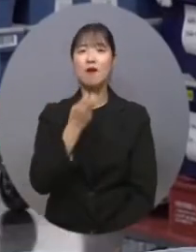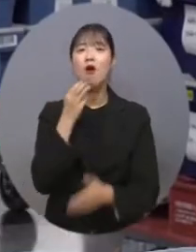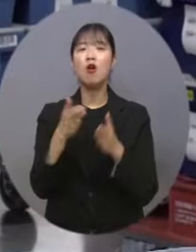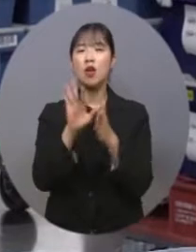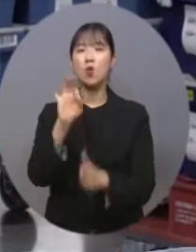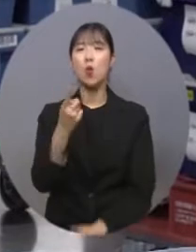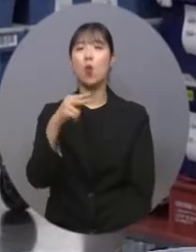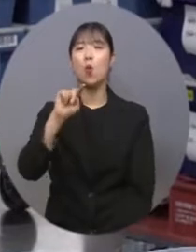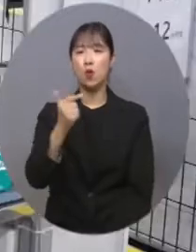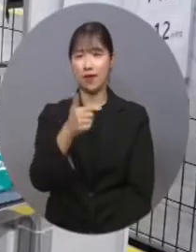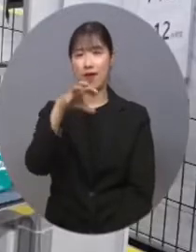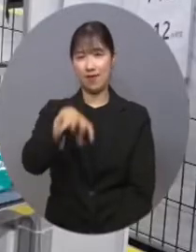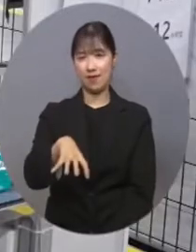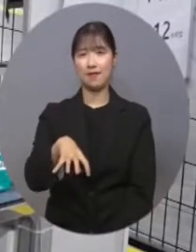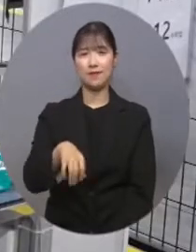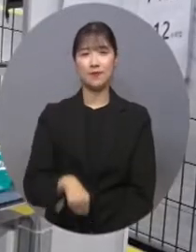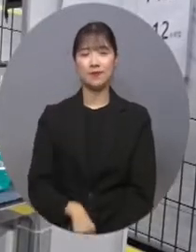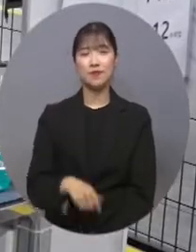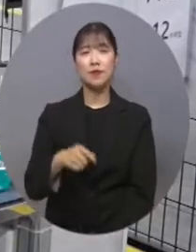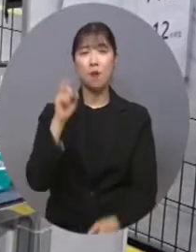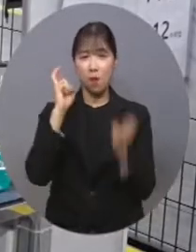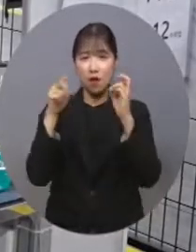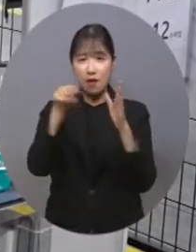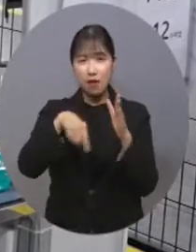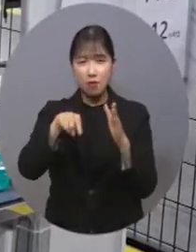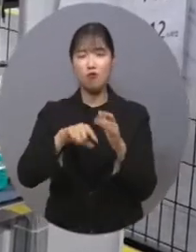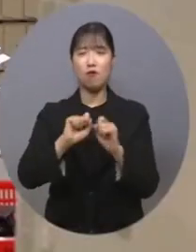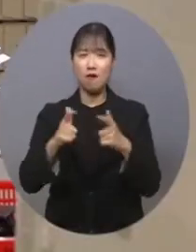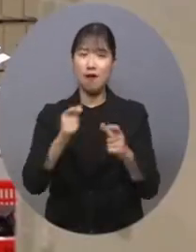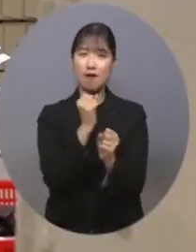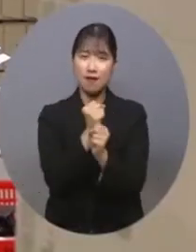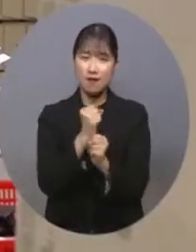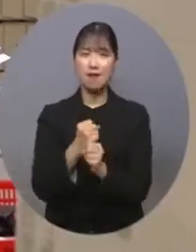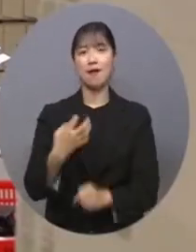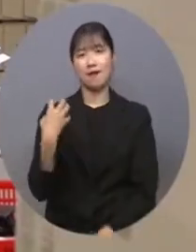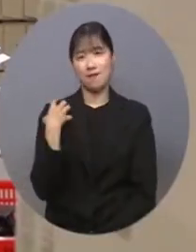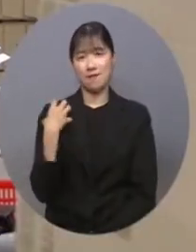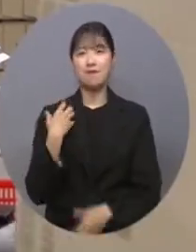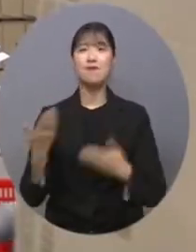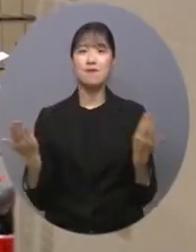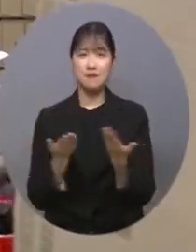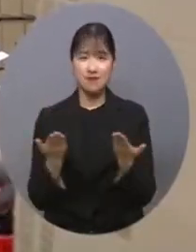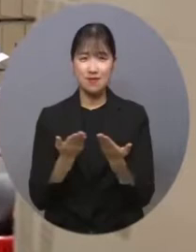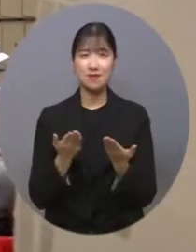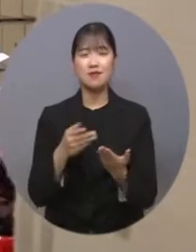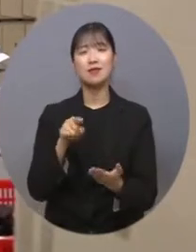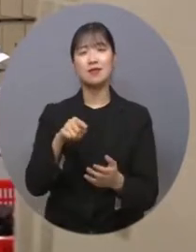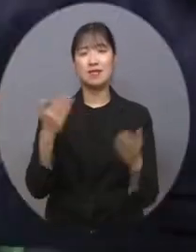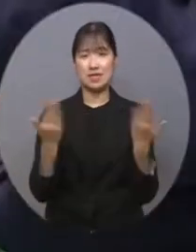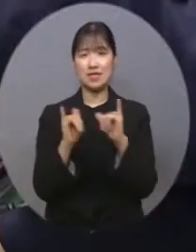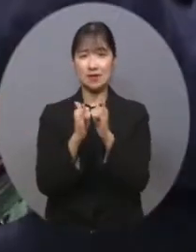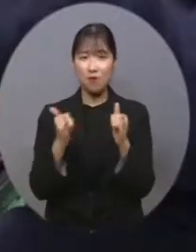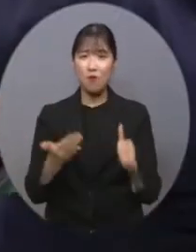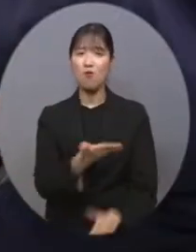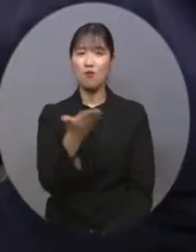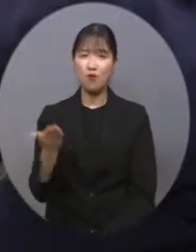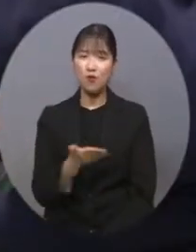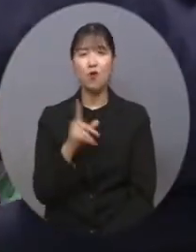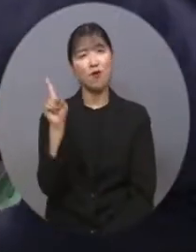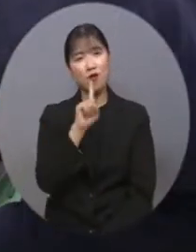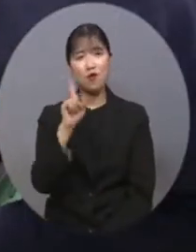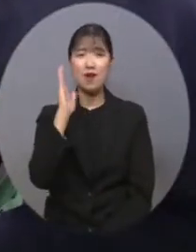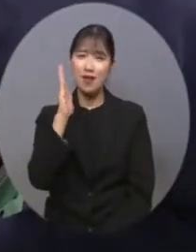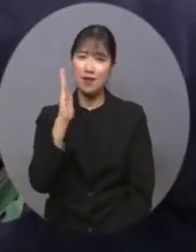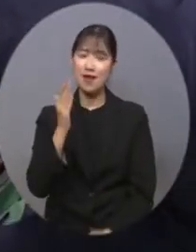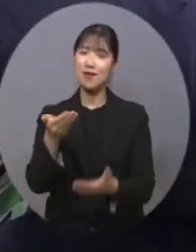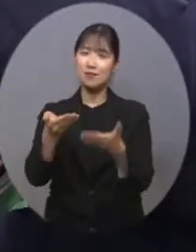위치하고 있는데요. 회사 내부에서 여러 가지 생산과 역할을 담당하고 있는 위드림 직원분들이 또 어떤